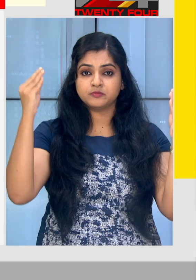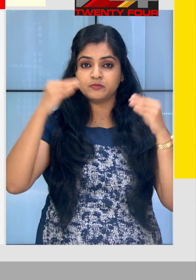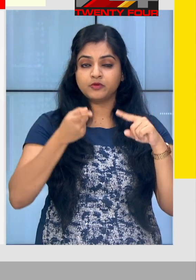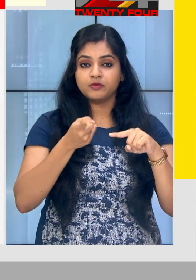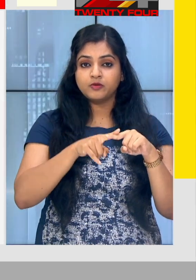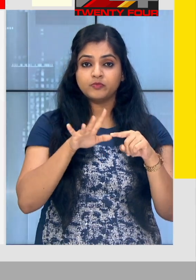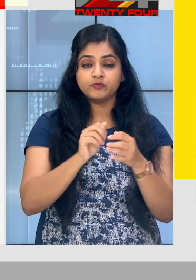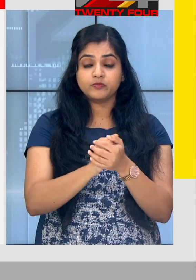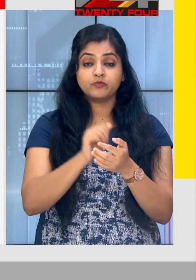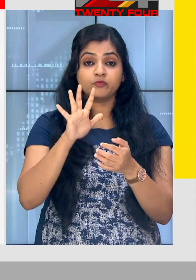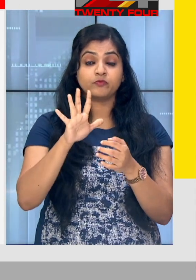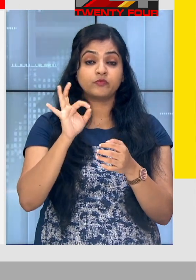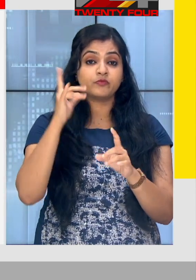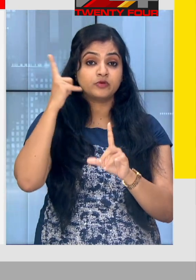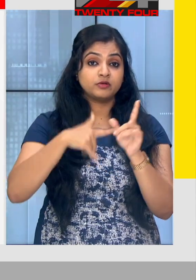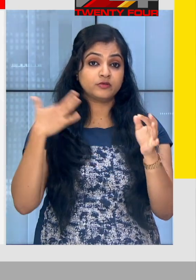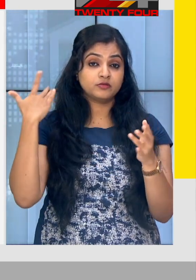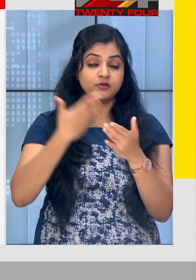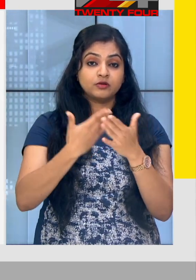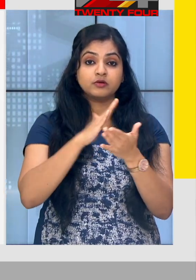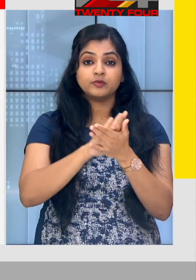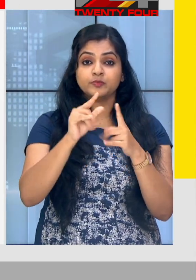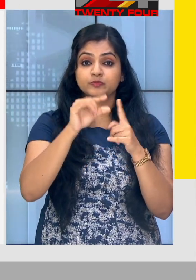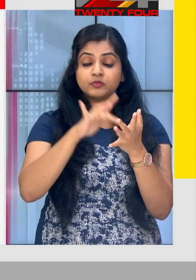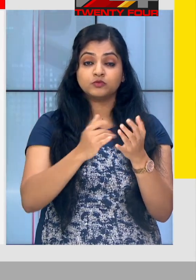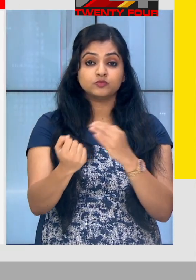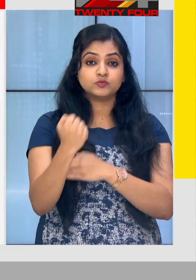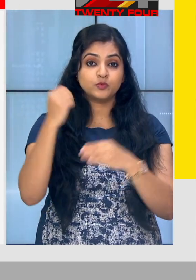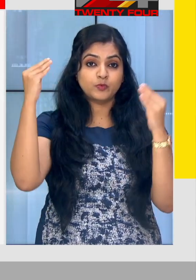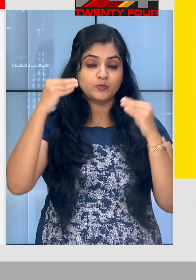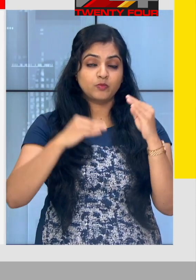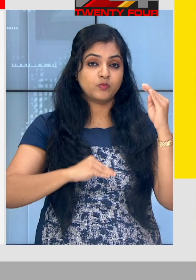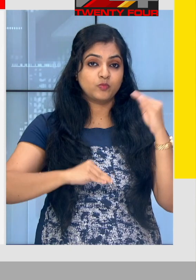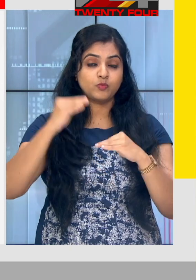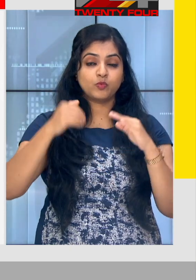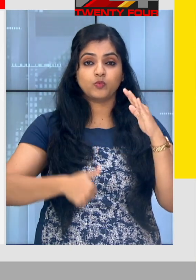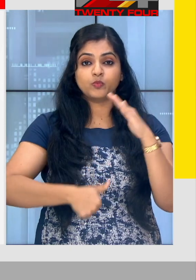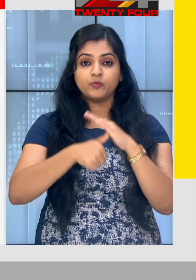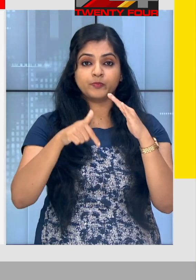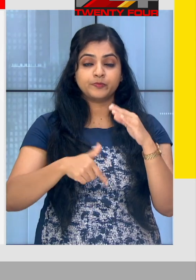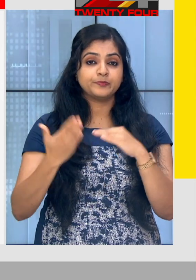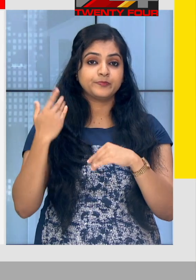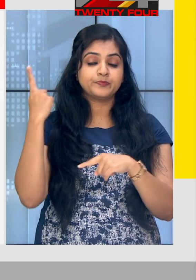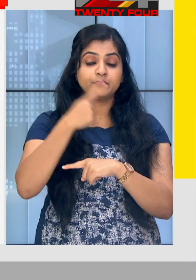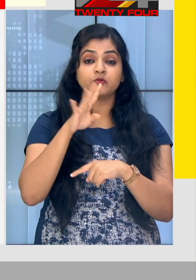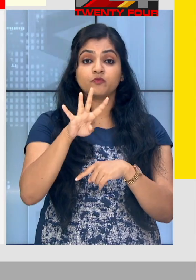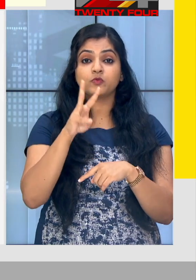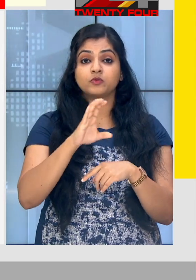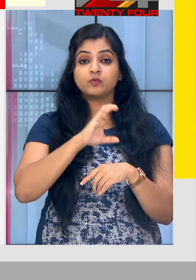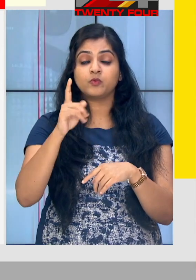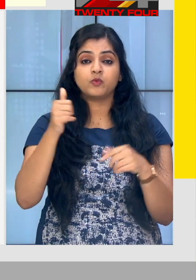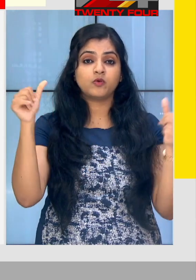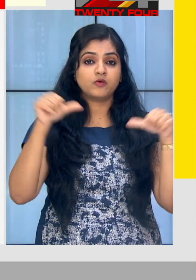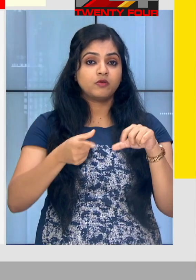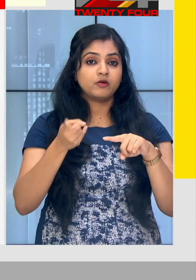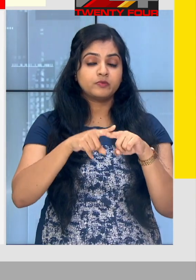ഒരുപക്ഷെ 5 പതിറ്റാണ്ടിടെ ഹിമാചൽ പ്രദേശിൽ രേഖപ്പെടുത്തിയ ഏറ്റവും ശക്തമായ മഴയാണ് കഴിഞ്ഞ ദിവസങ്ങളിലടക്കം ഉണ്ടായത്. 4,000 കോടി രൂപയുടെ നാശനഷ്ടം ഇതിനകം തന്നെ ഉണ്ടായതായി സർക്കാർ